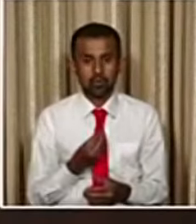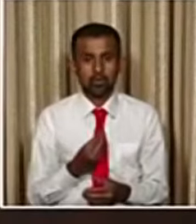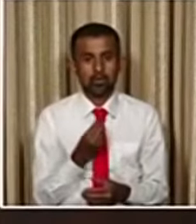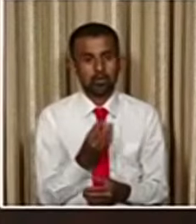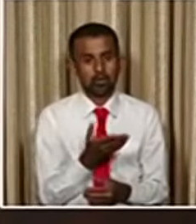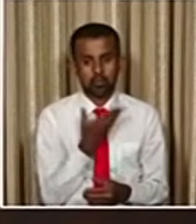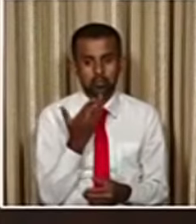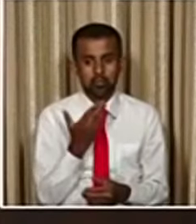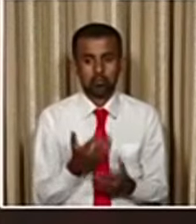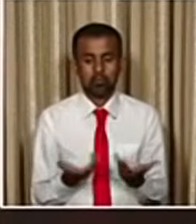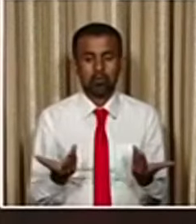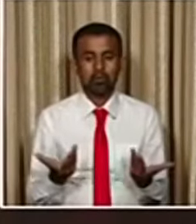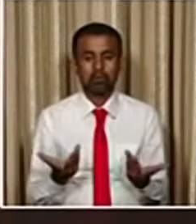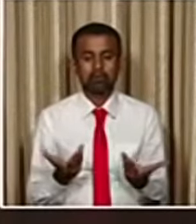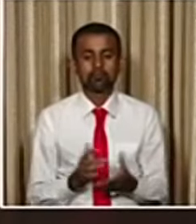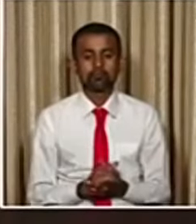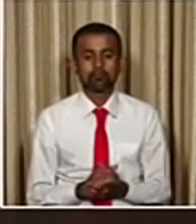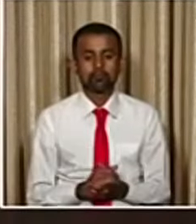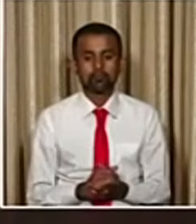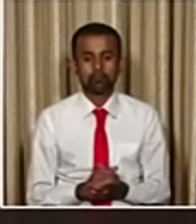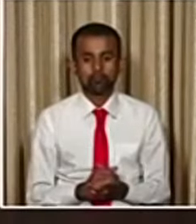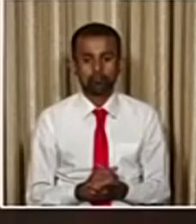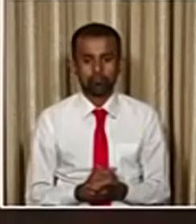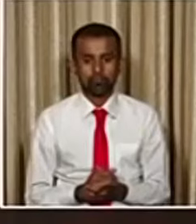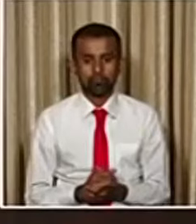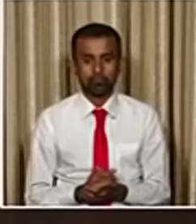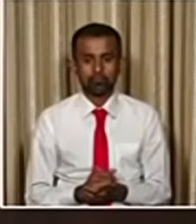පුළුවන් වෙන්නේ. නැත්තම් වෙන්නේ ගරු කතානායකතුමා